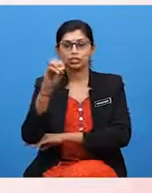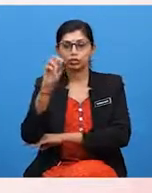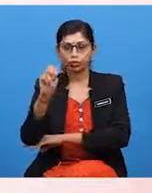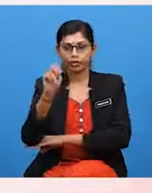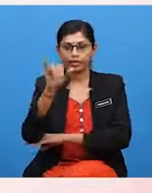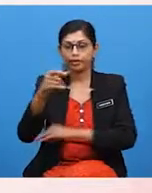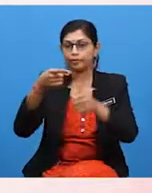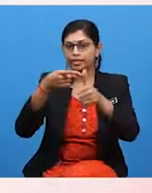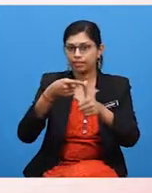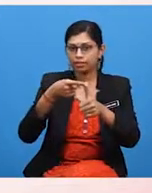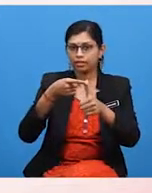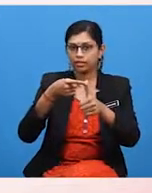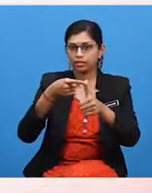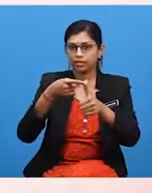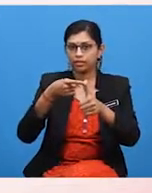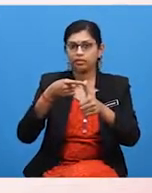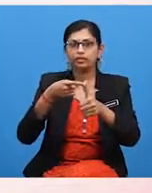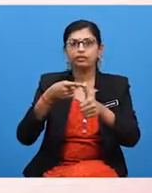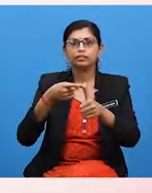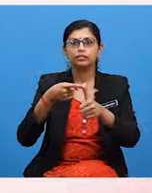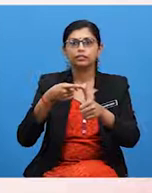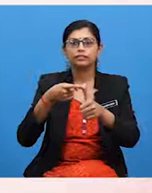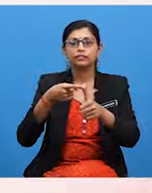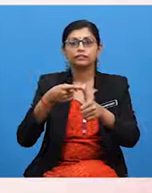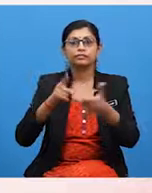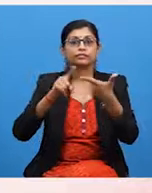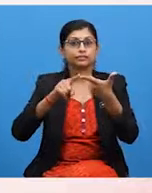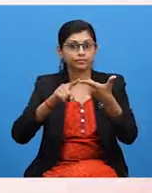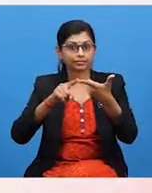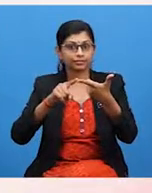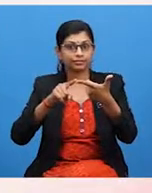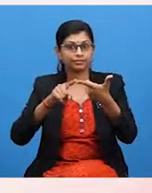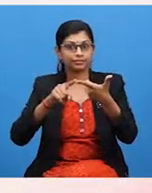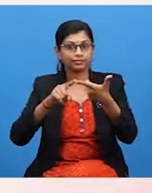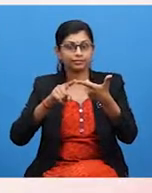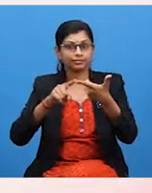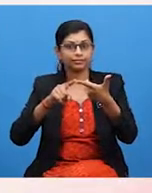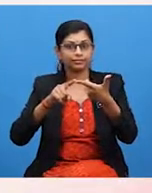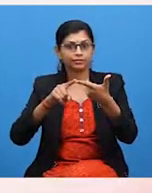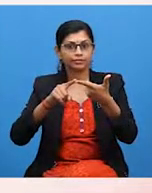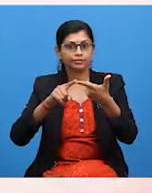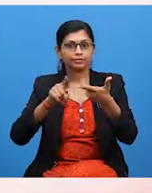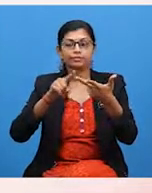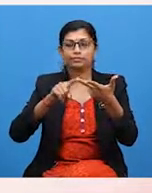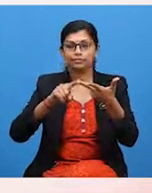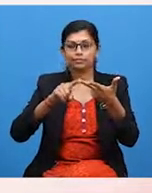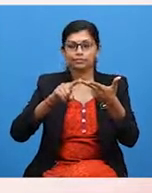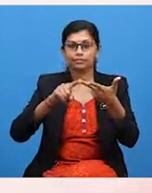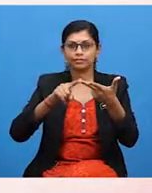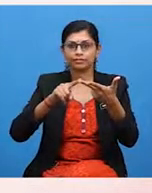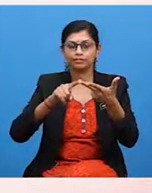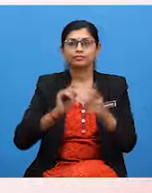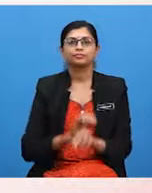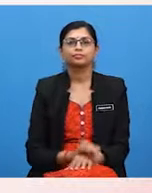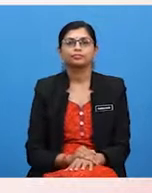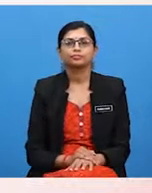Pertama, zon pembahagian. Kedua, zon pemanjangan. Dan zon ketiga, zon